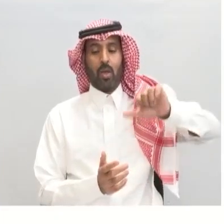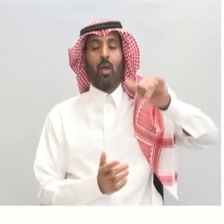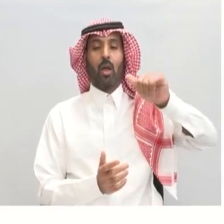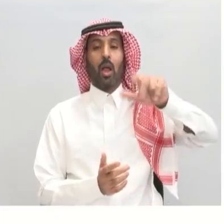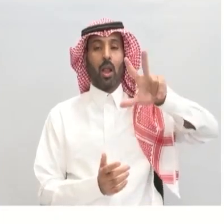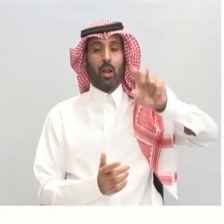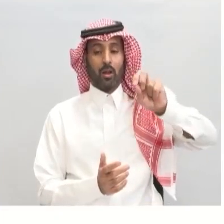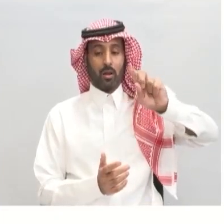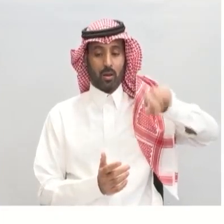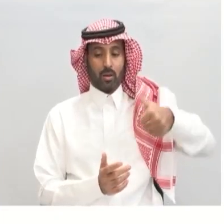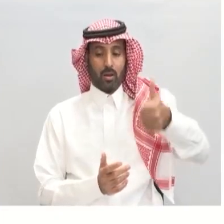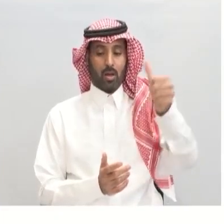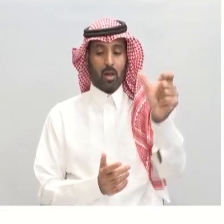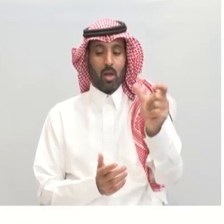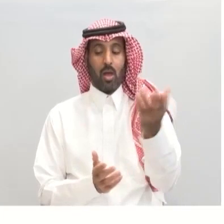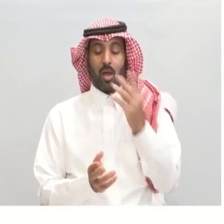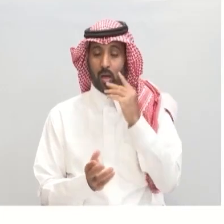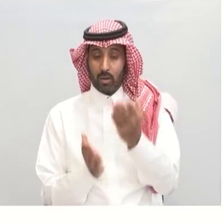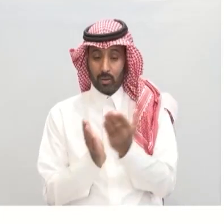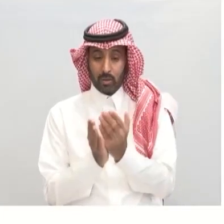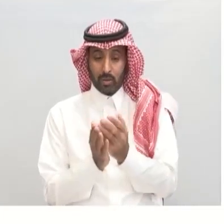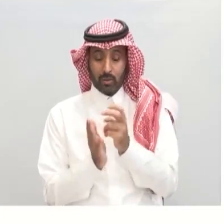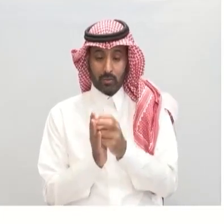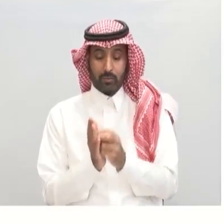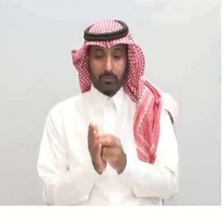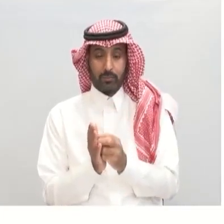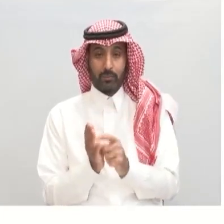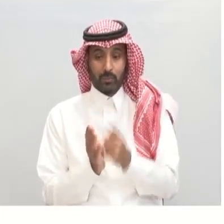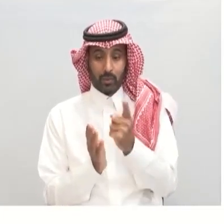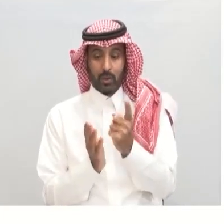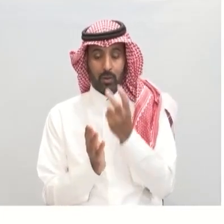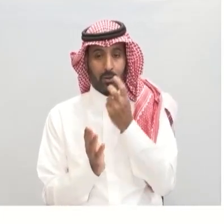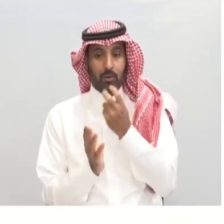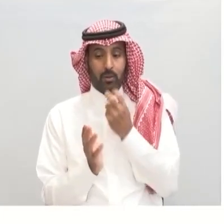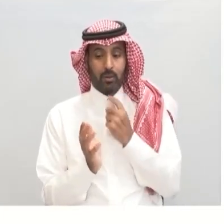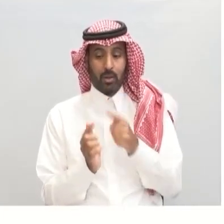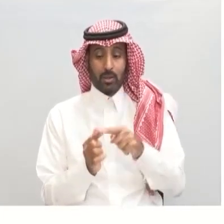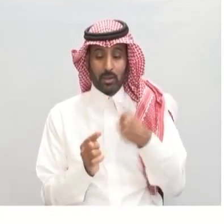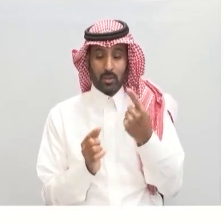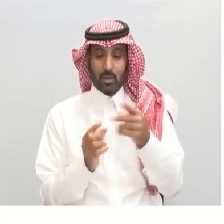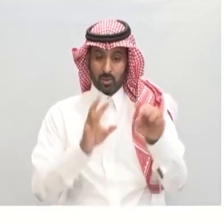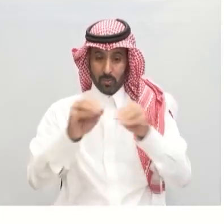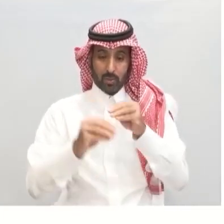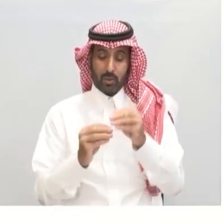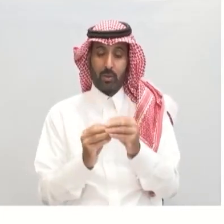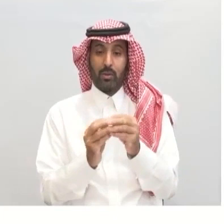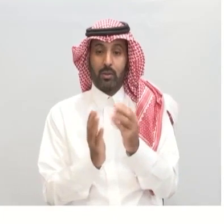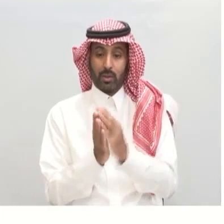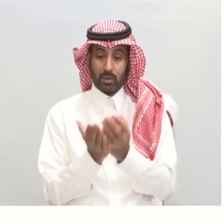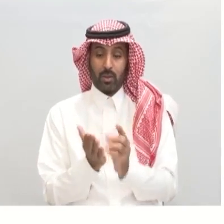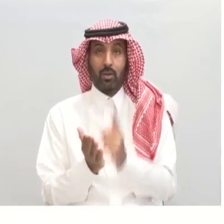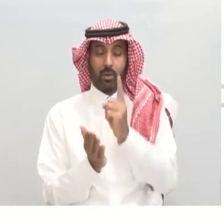وموضوعنا هو الحفظ في السطور ودرسنا اليوم هو الدرس الاول من موضوع الحفظ